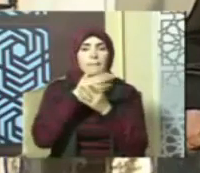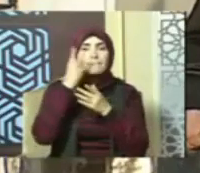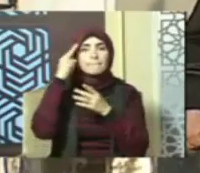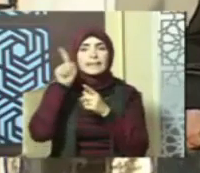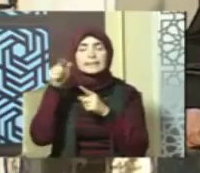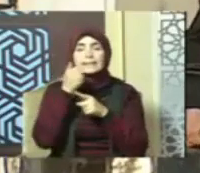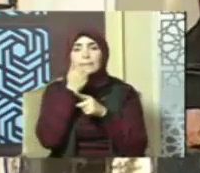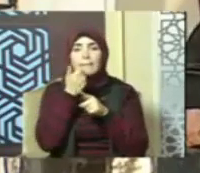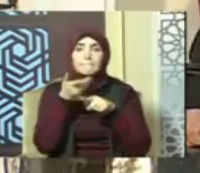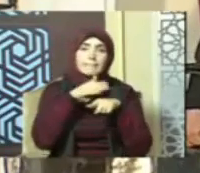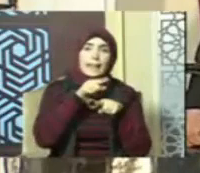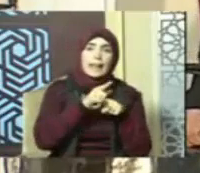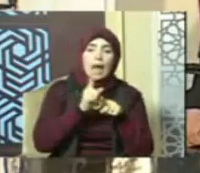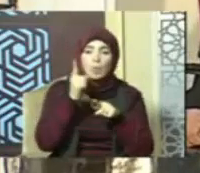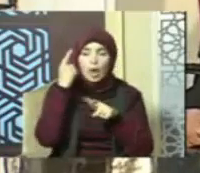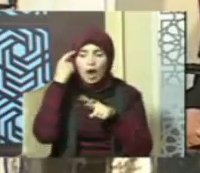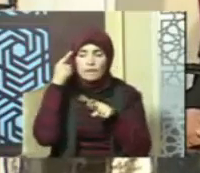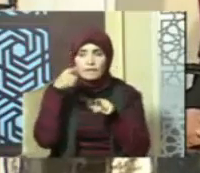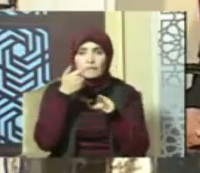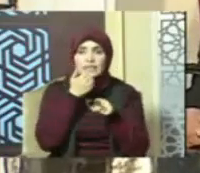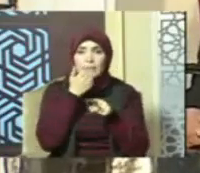على الأسباب.